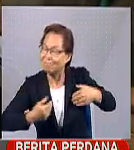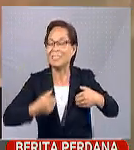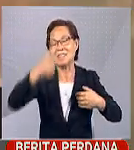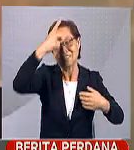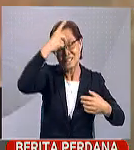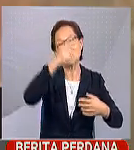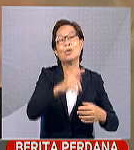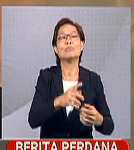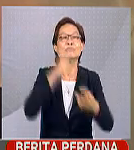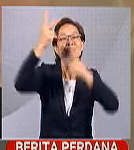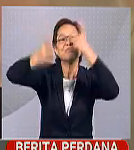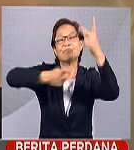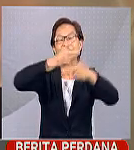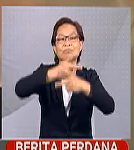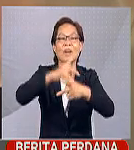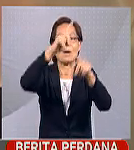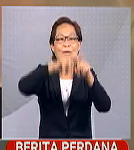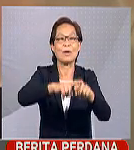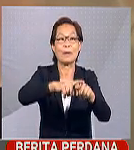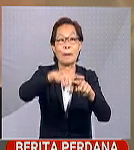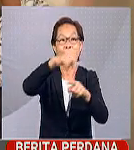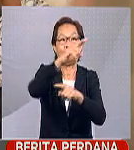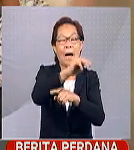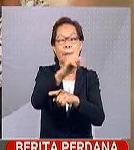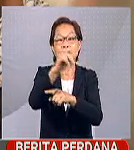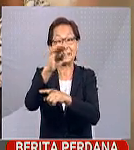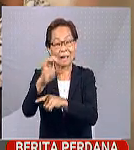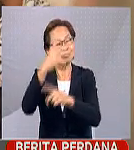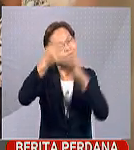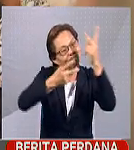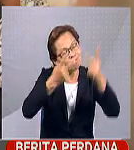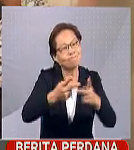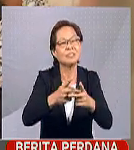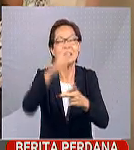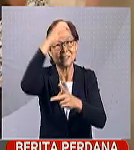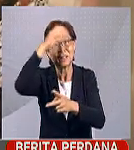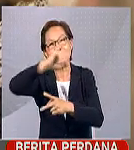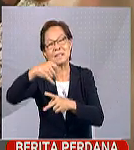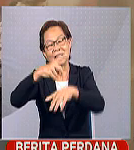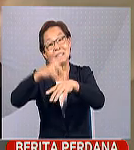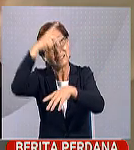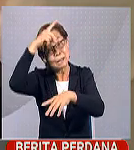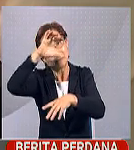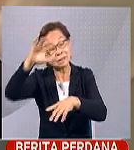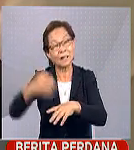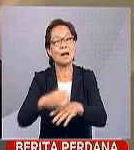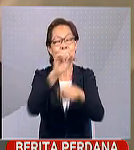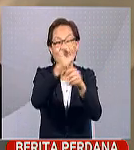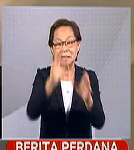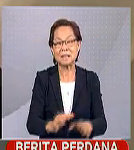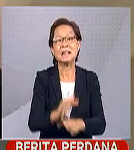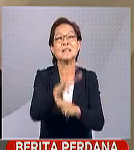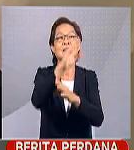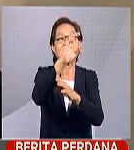Datuk Saifuddin melakukan lawatan ke Perbadanan Ekonomi Digital Malaysia MDEX di Cyberjaya. Pasukan petugas ekonomi digital